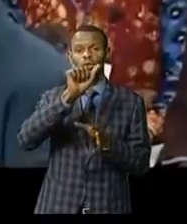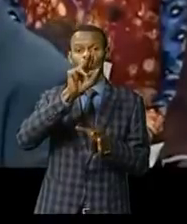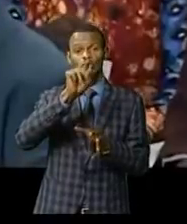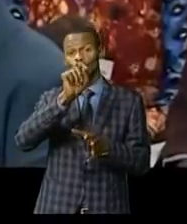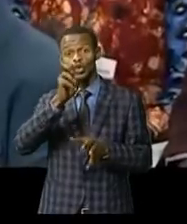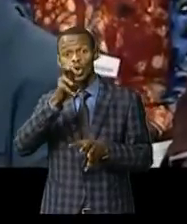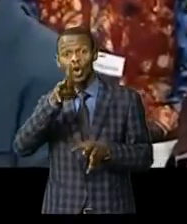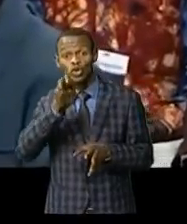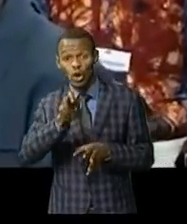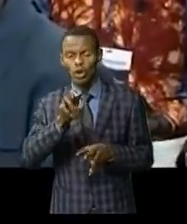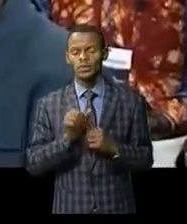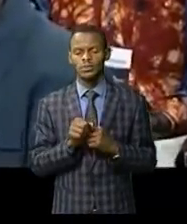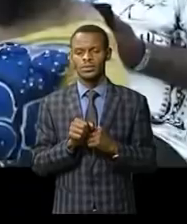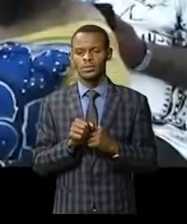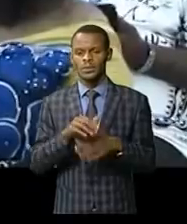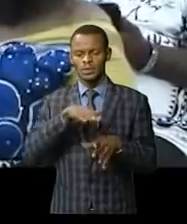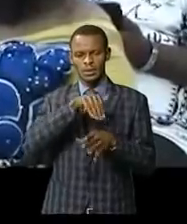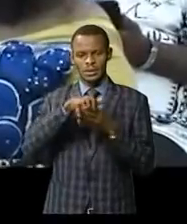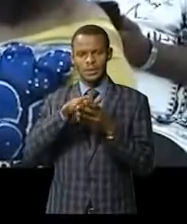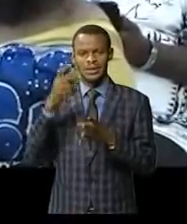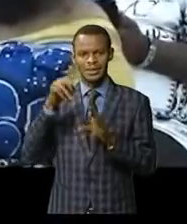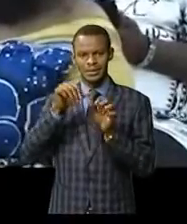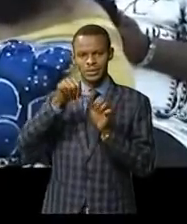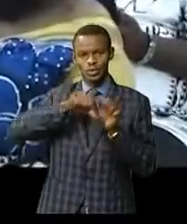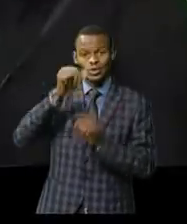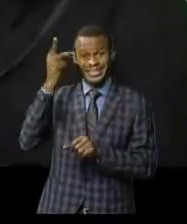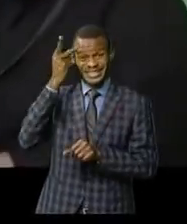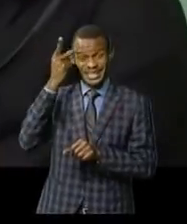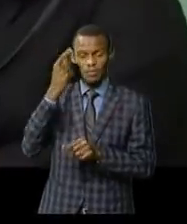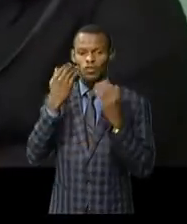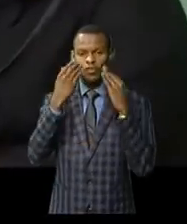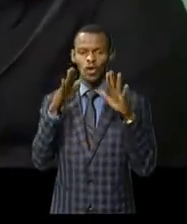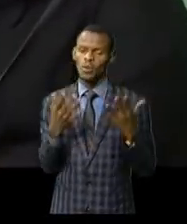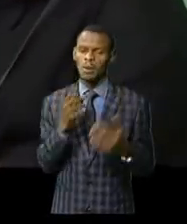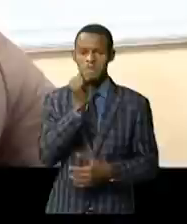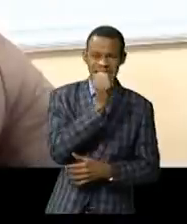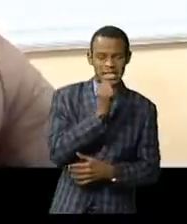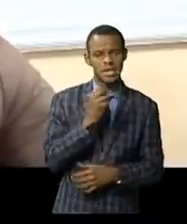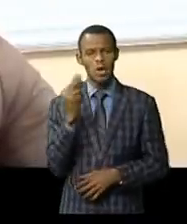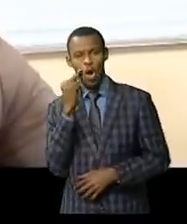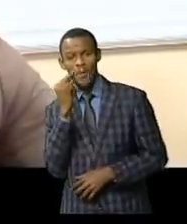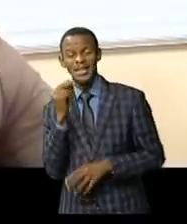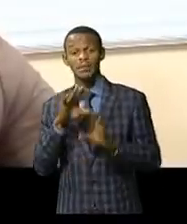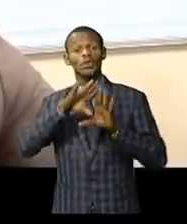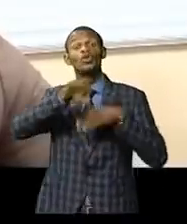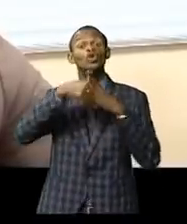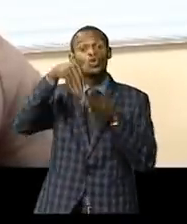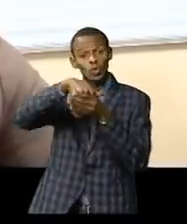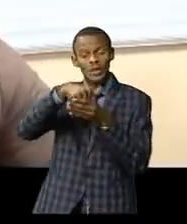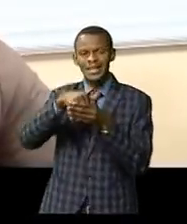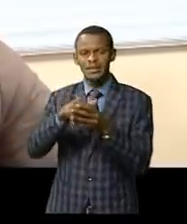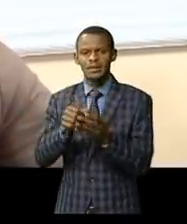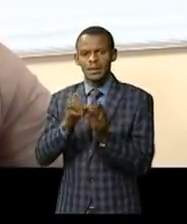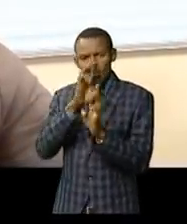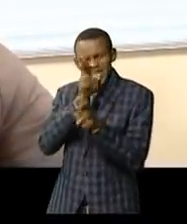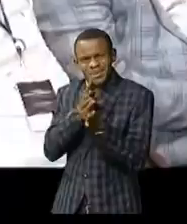était question de revoir les statuts de cette corporation des artistes, ce qui est déjà fait. Permettez-moi de vous signaler qu'à part